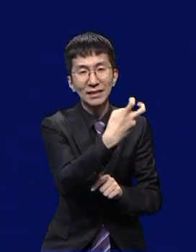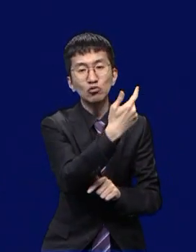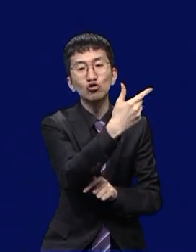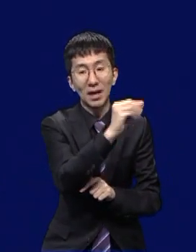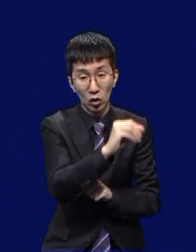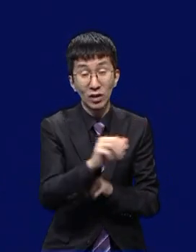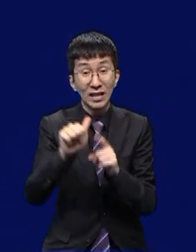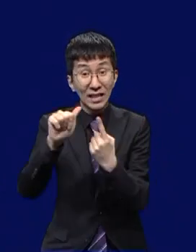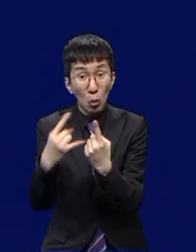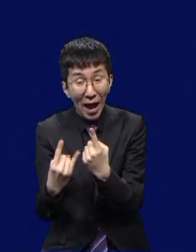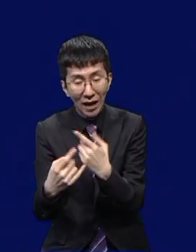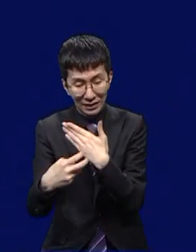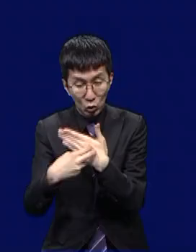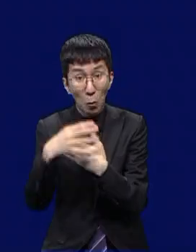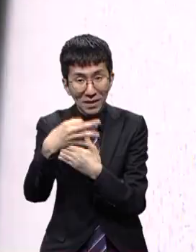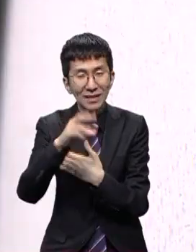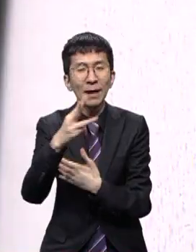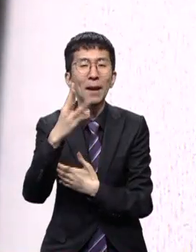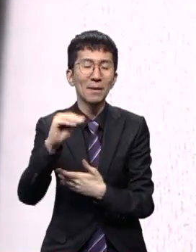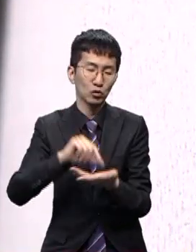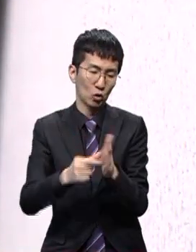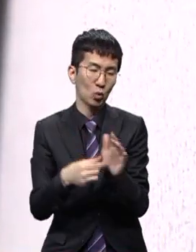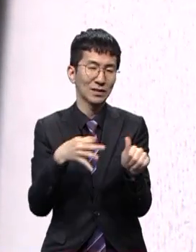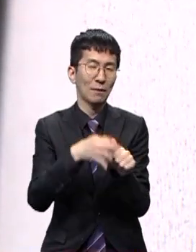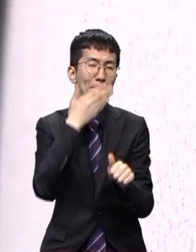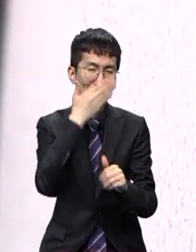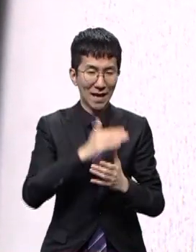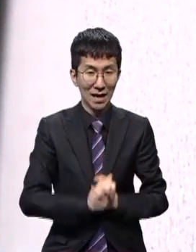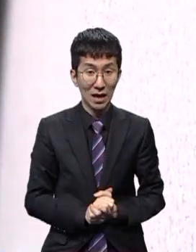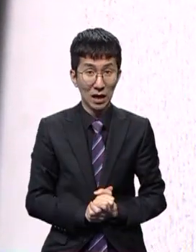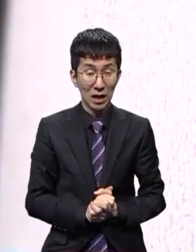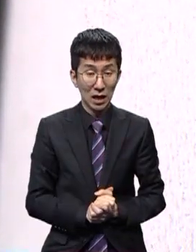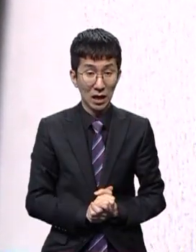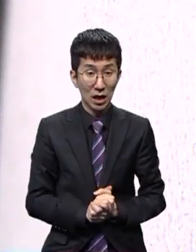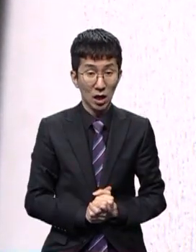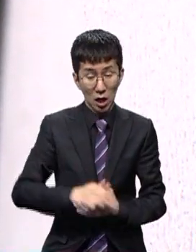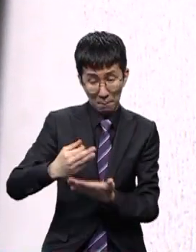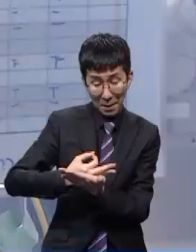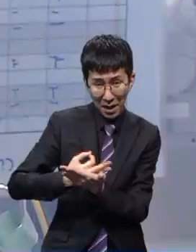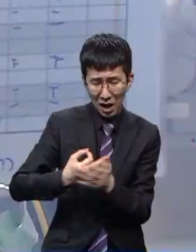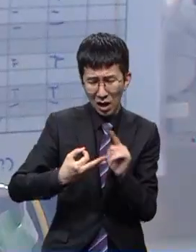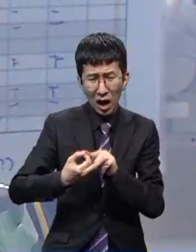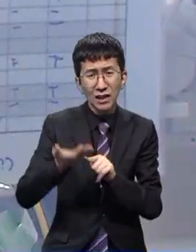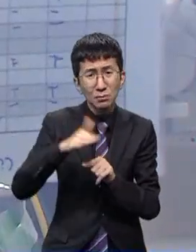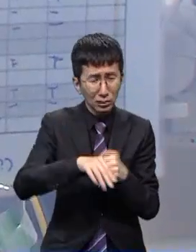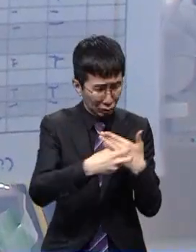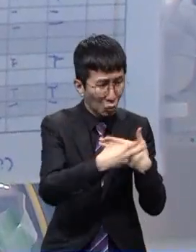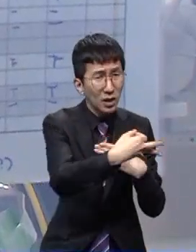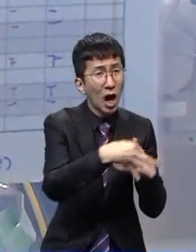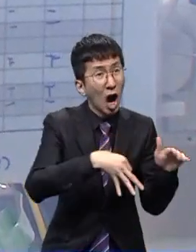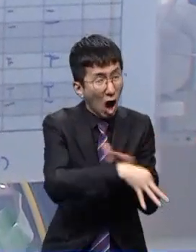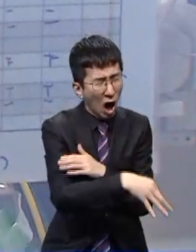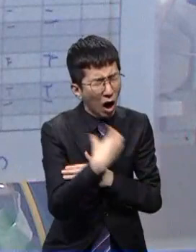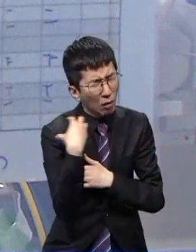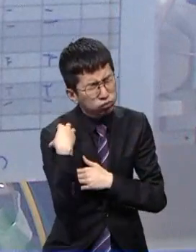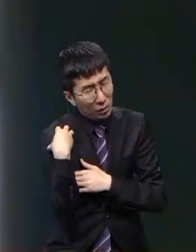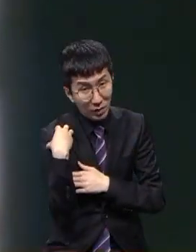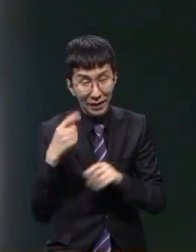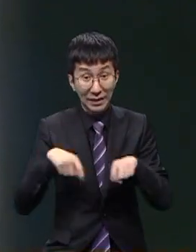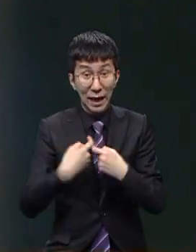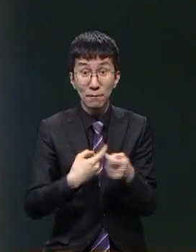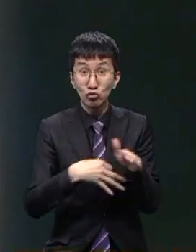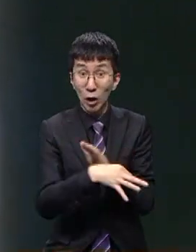1회 300만 원까지 가능합니다. 소득에 비해 과도한 의료비로 어려움을 겪는 경우 본인 부담금을